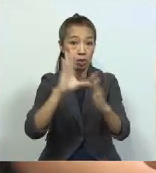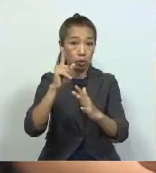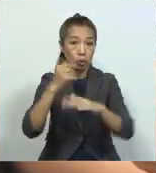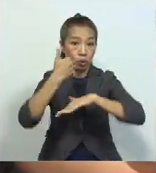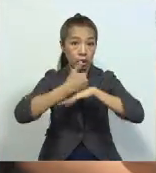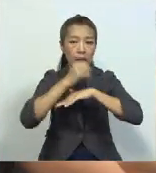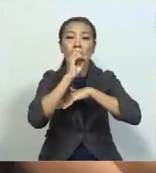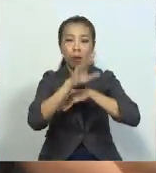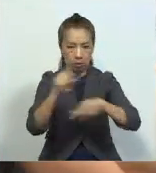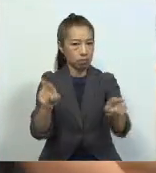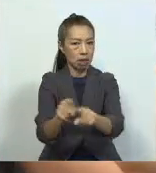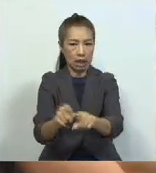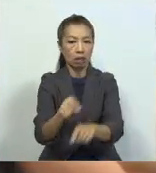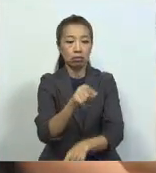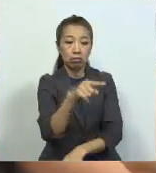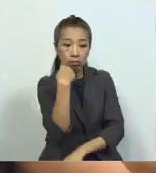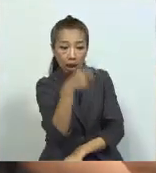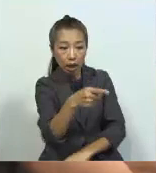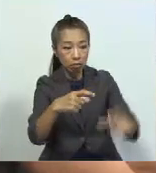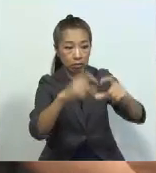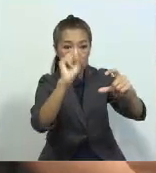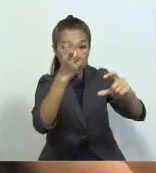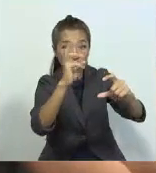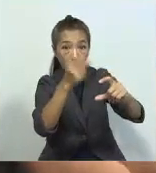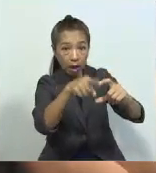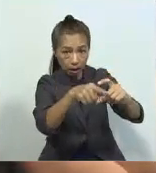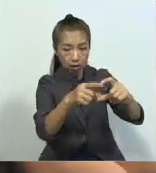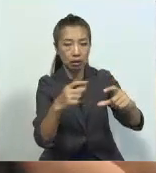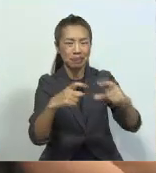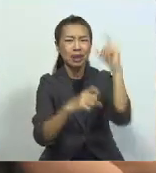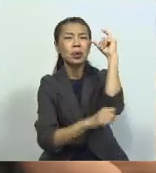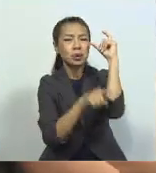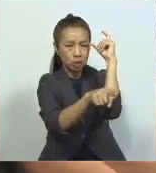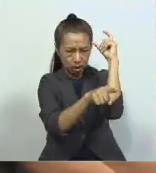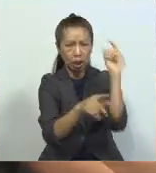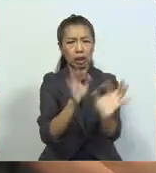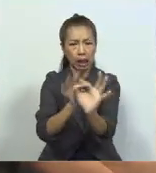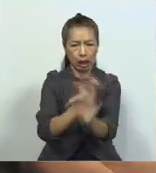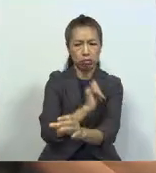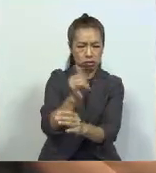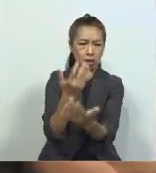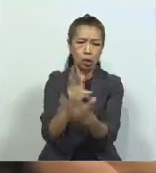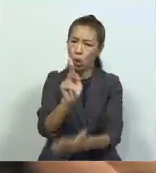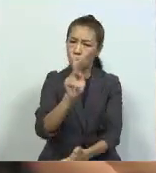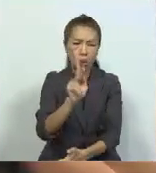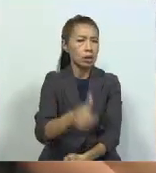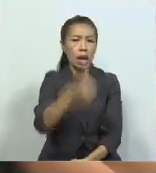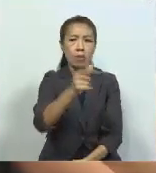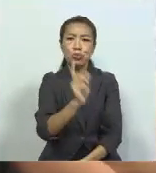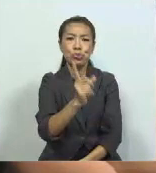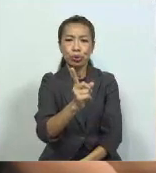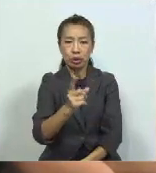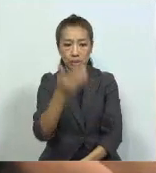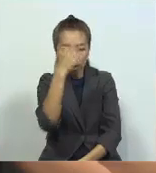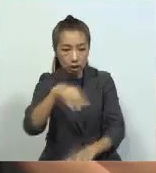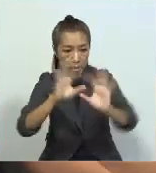ยืนยันเป็นสิ่งเดียวกันนะคะว่าผู้ที่ถือบัตรสวัสดิการแห่งรัฐสามารถทำธุรกรรมทางการเงินได้ตามปกติโดยเฉ